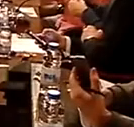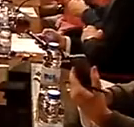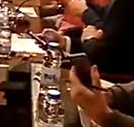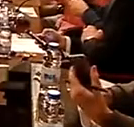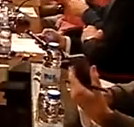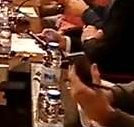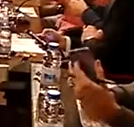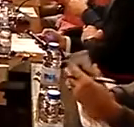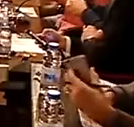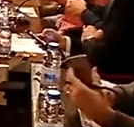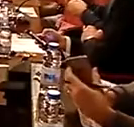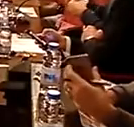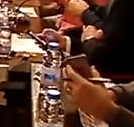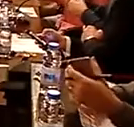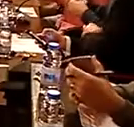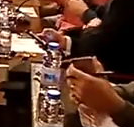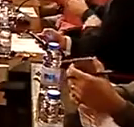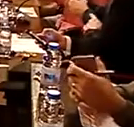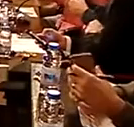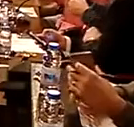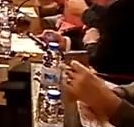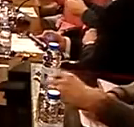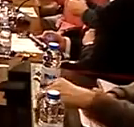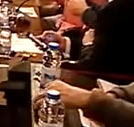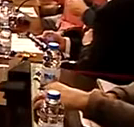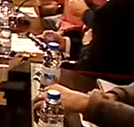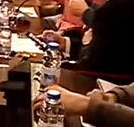Bona tarda a tothom. Anem a començar el ple.